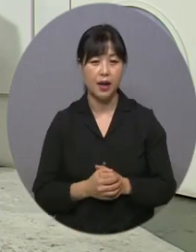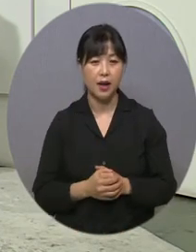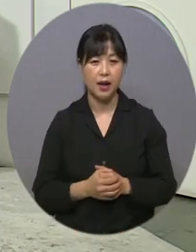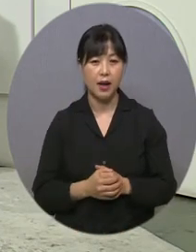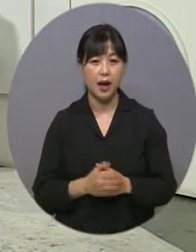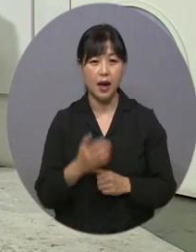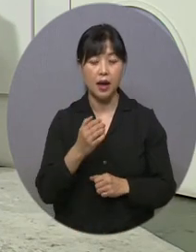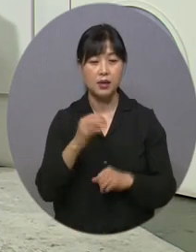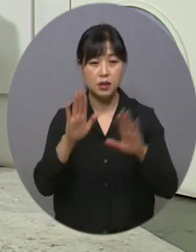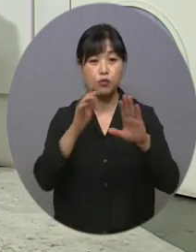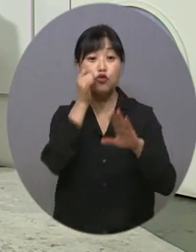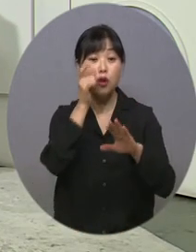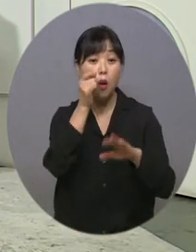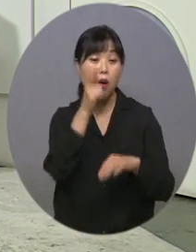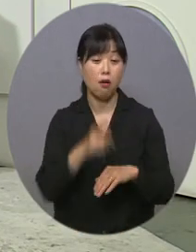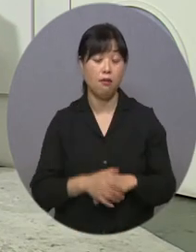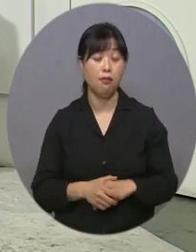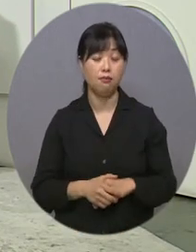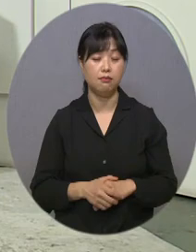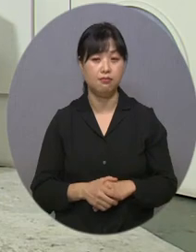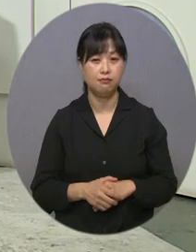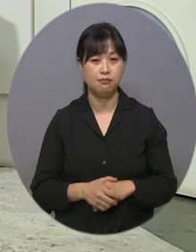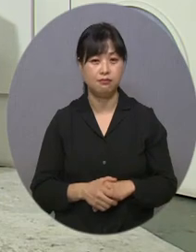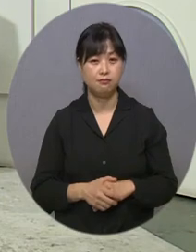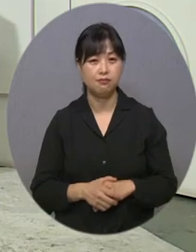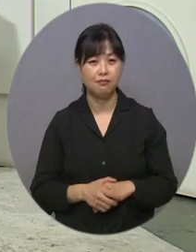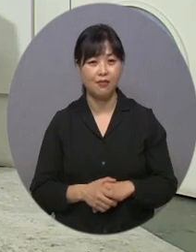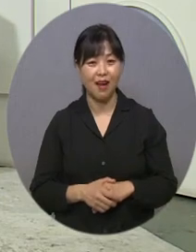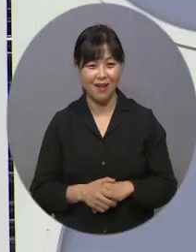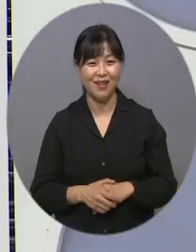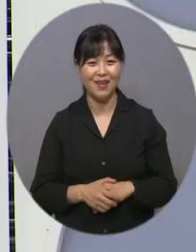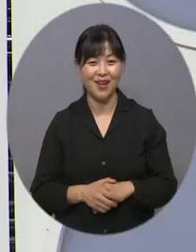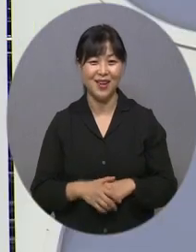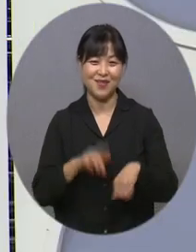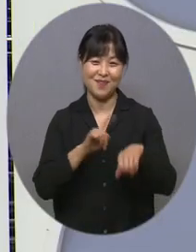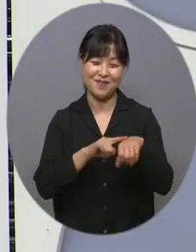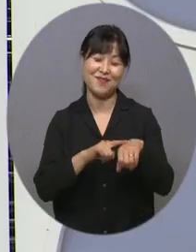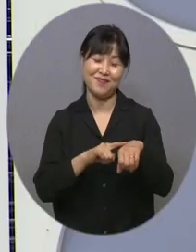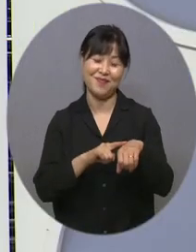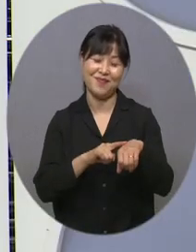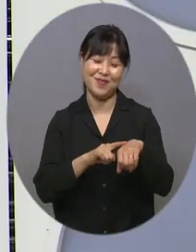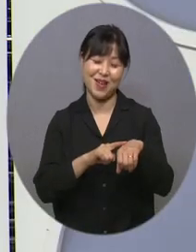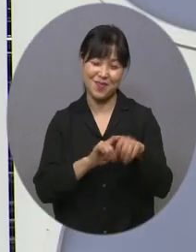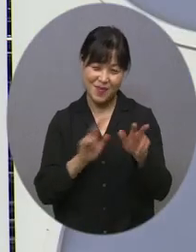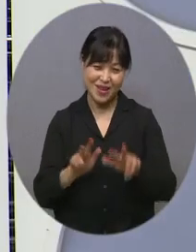반년이 됐습니다. 어, 그렇네요. 예. 아, 세월이 잠깐이죠. 예, 예, 금방입니다.